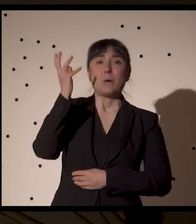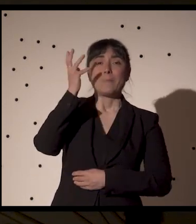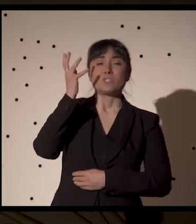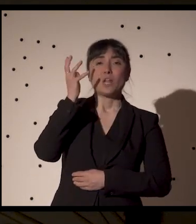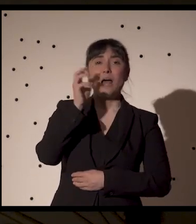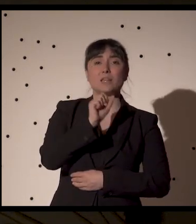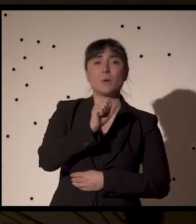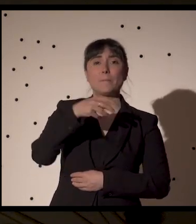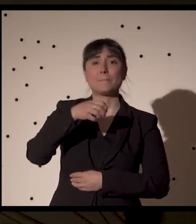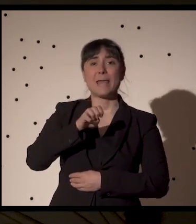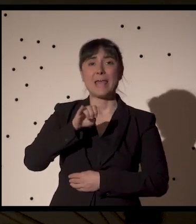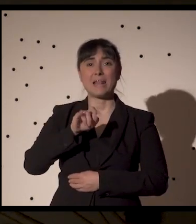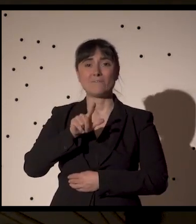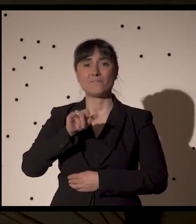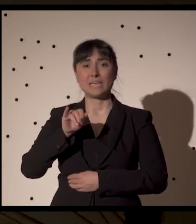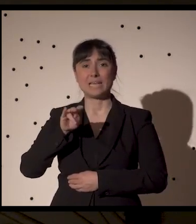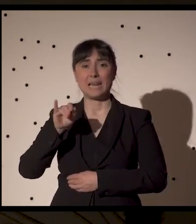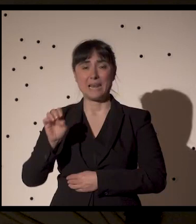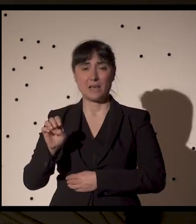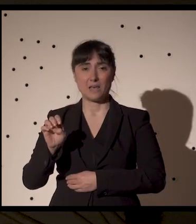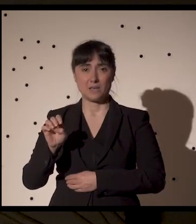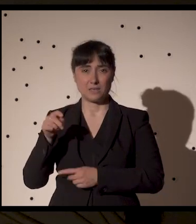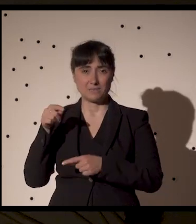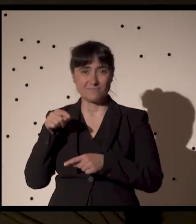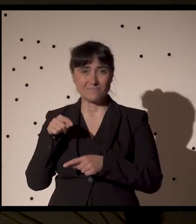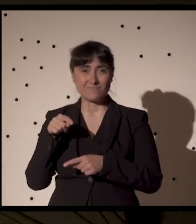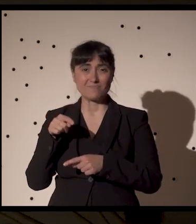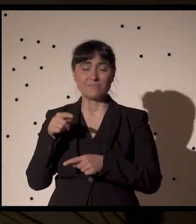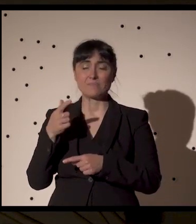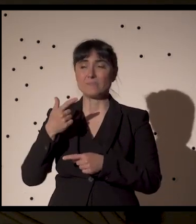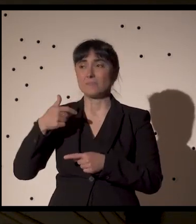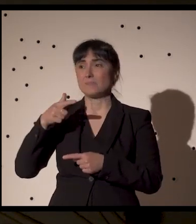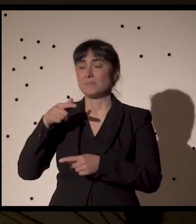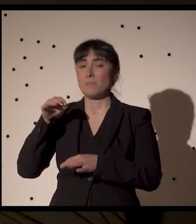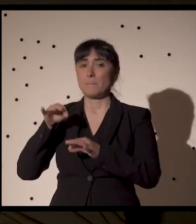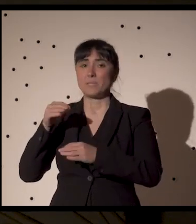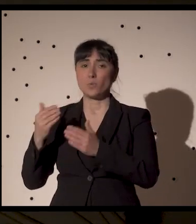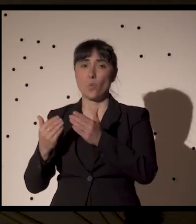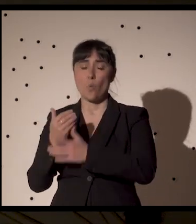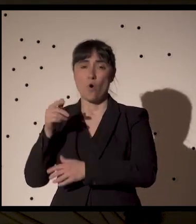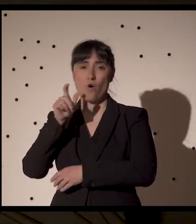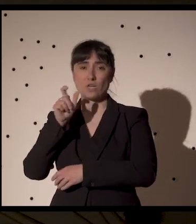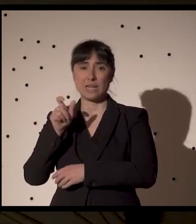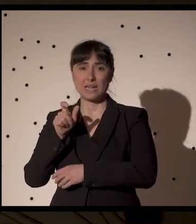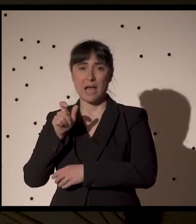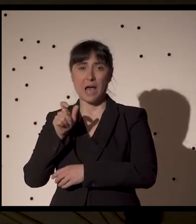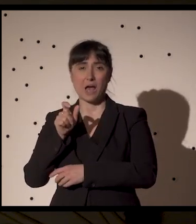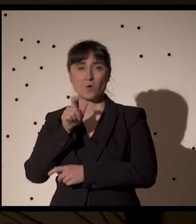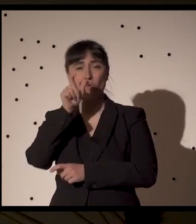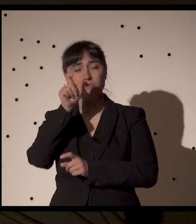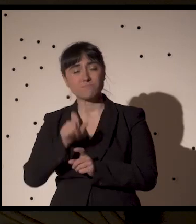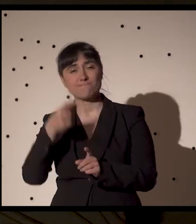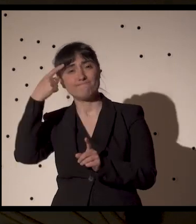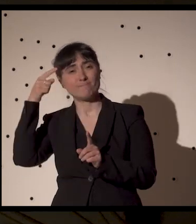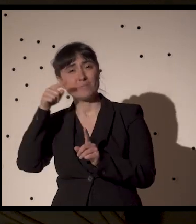Antonio è stato uno dei delle figure di riferimento del nuovo teatro italiano cofondatore